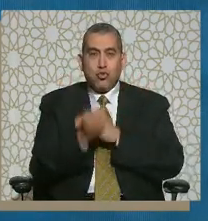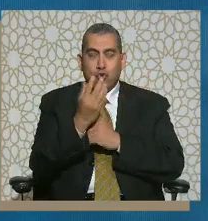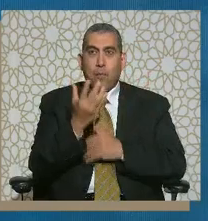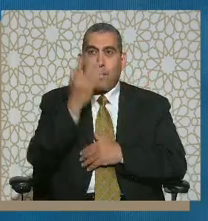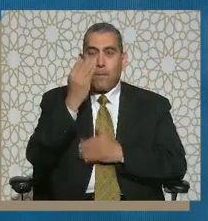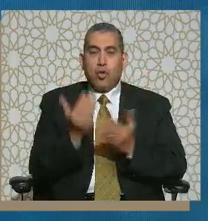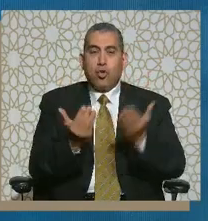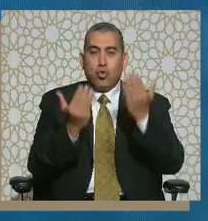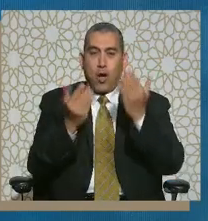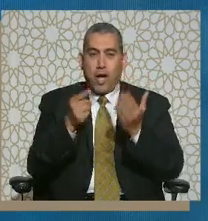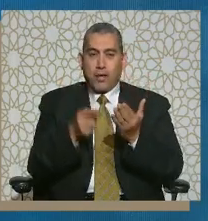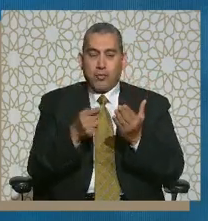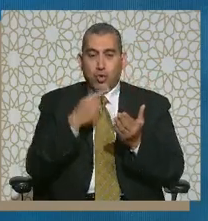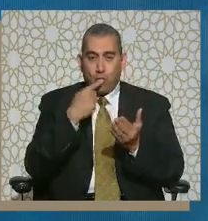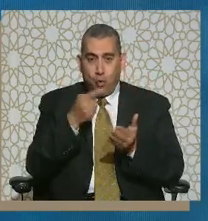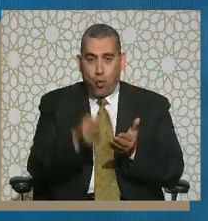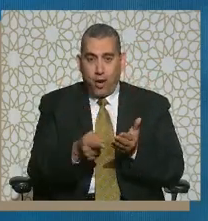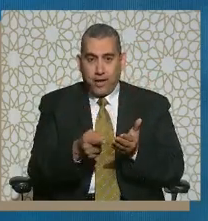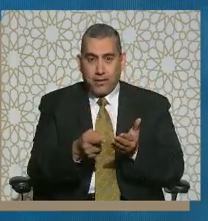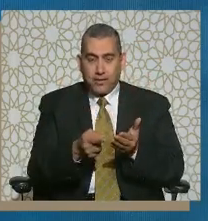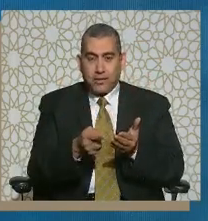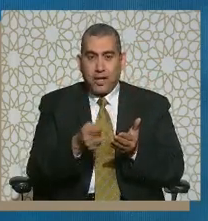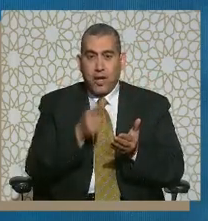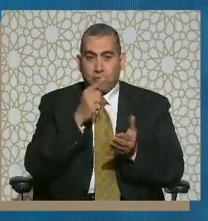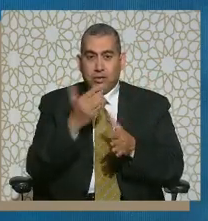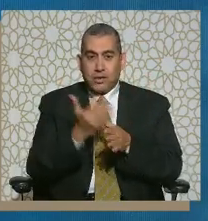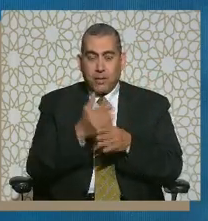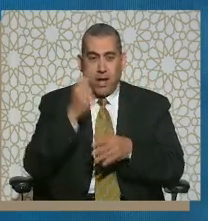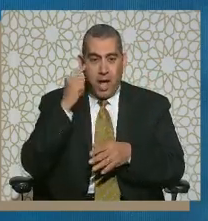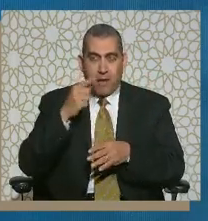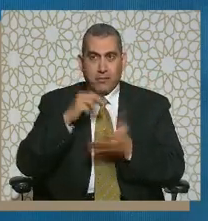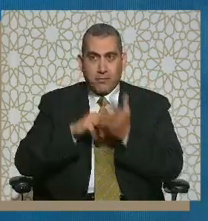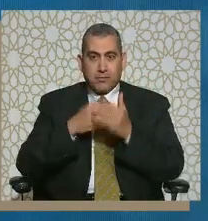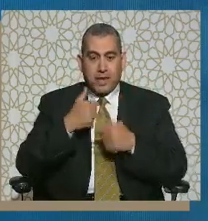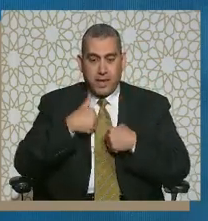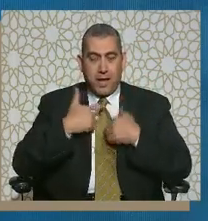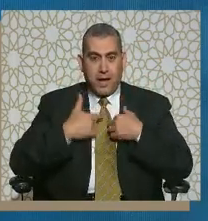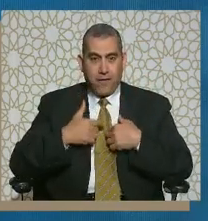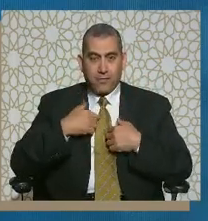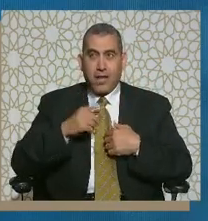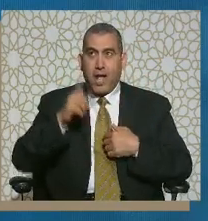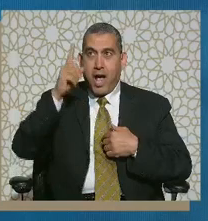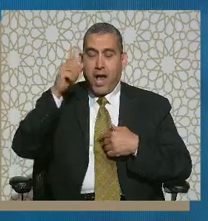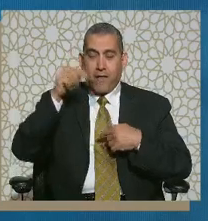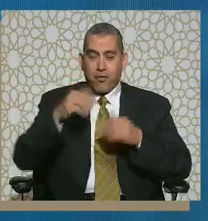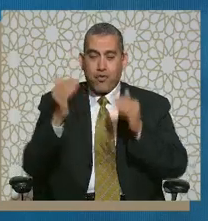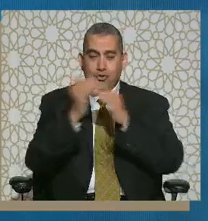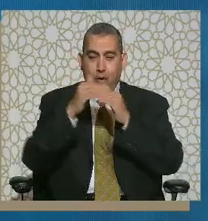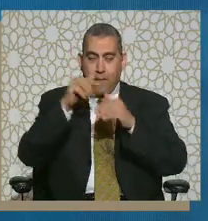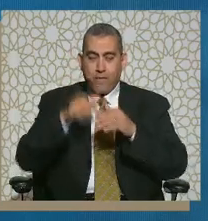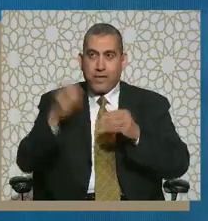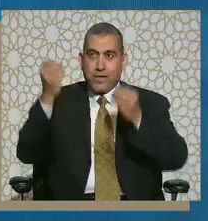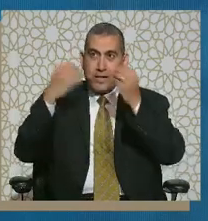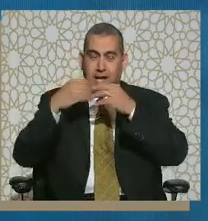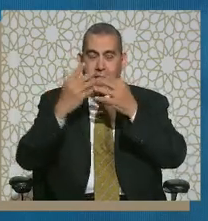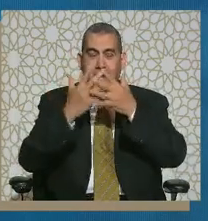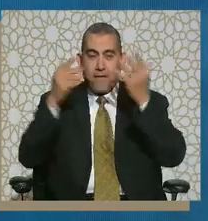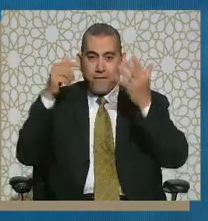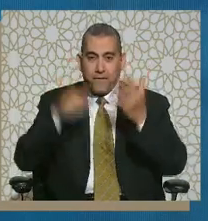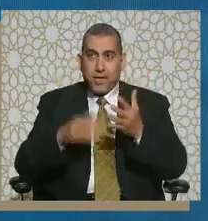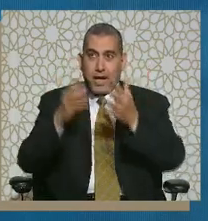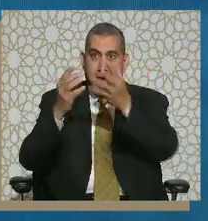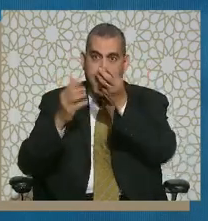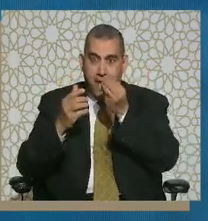ده وتقول عشان تعرض نفسك، ألا إن لله في أيام دهركم لنفحات، ففي نفحة